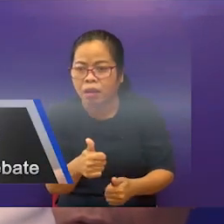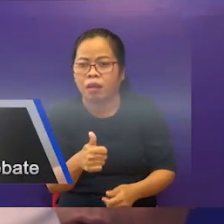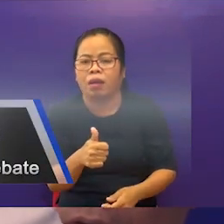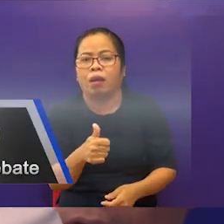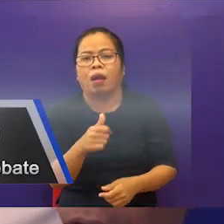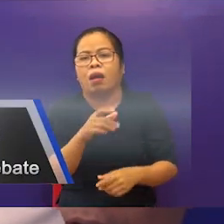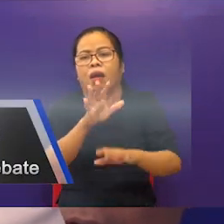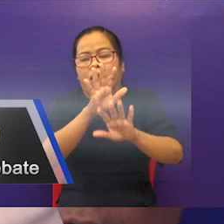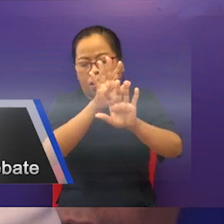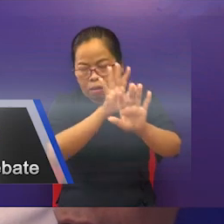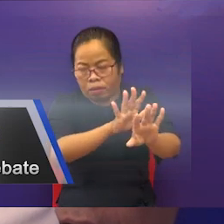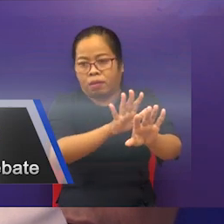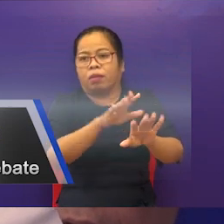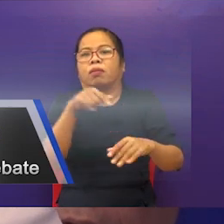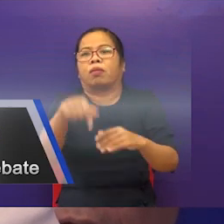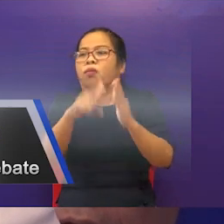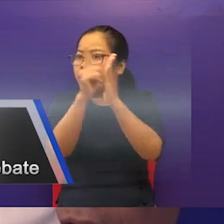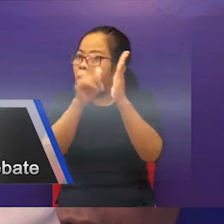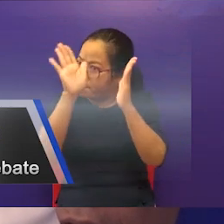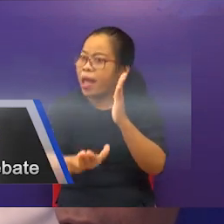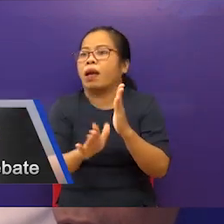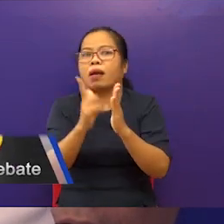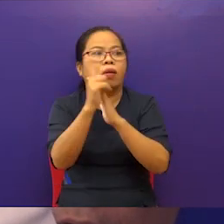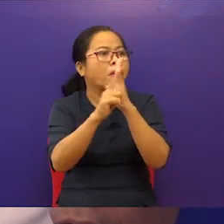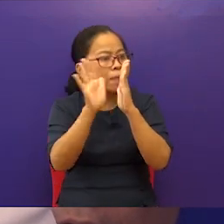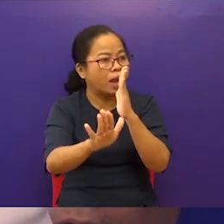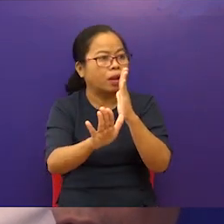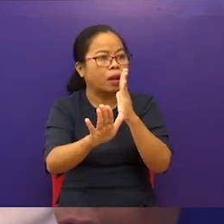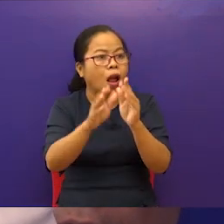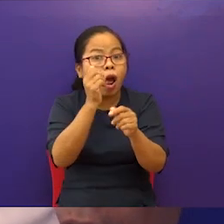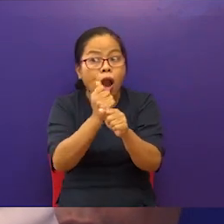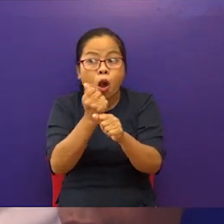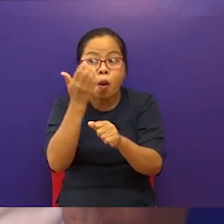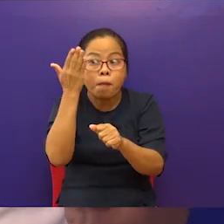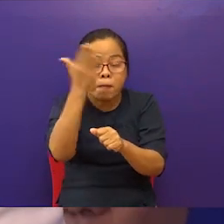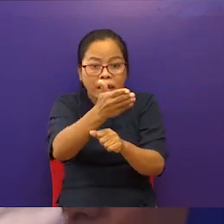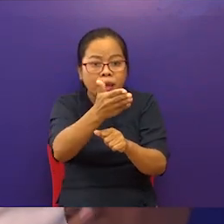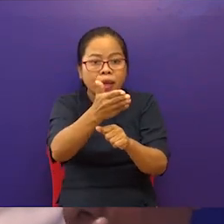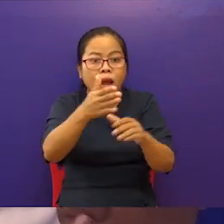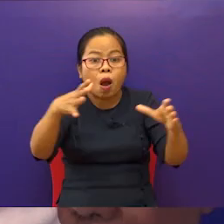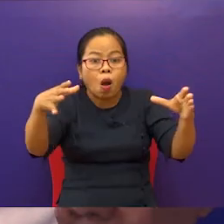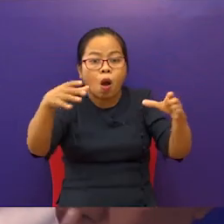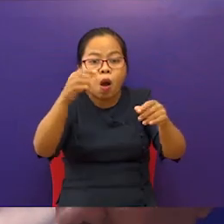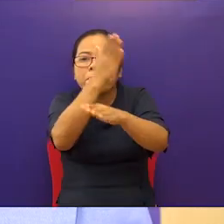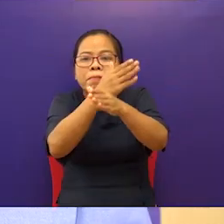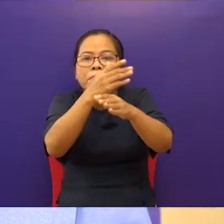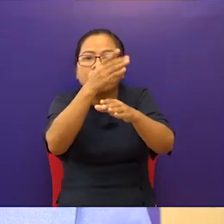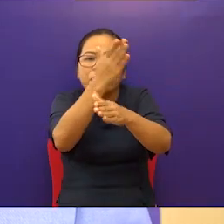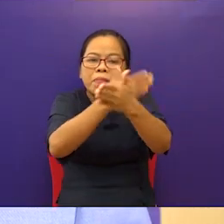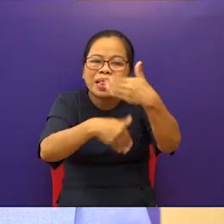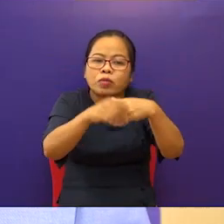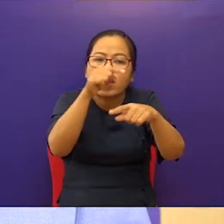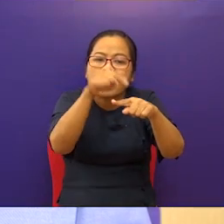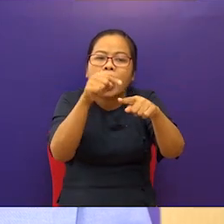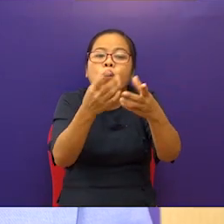ဒီဥပဒေကိုအရင်ဆုံးလုံမှကိုဒါဆစ်ဆန်ကိုလုံနိုင်မှမြန်မြန်လုပ်ရမှာအဲ့တော့ကိုဒါဆ